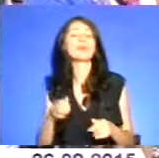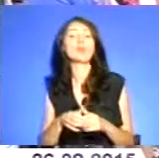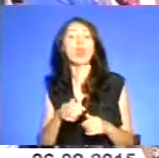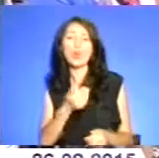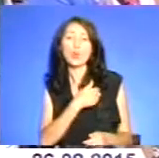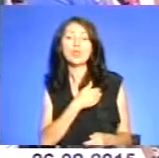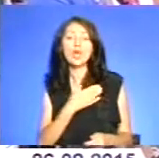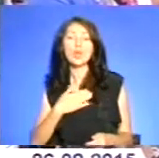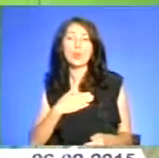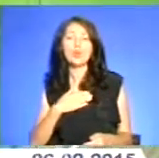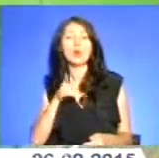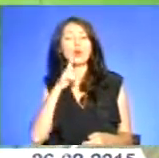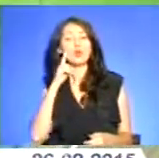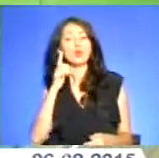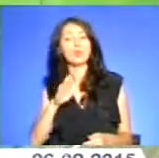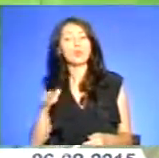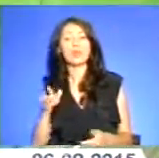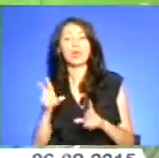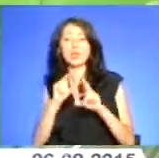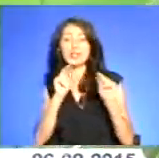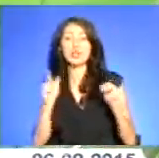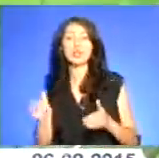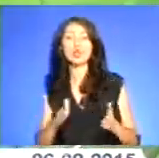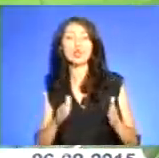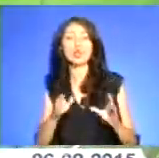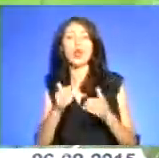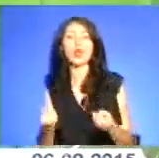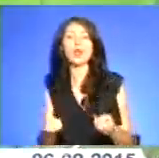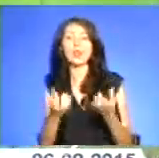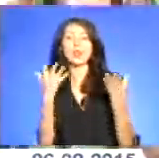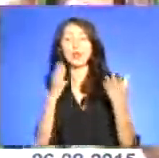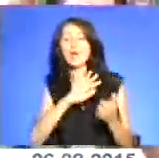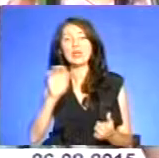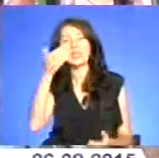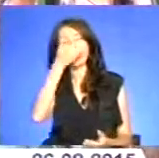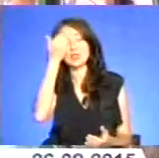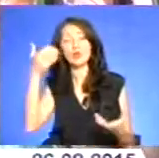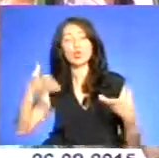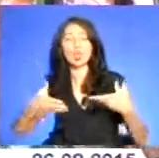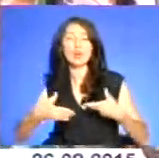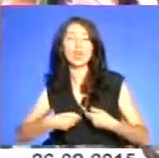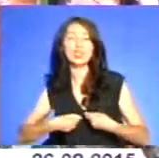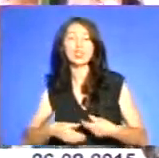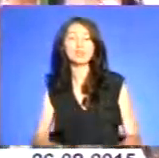ми, юним мандрівникам, щасливої дороги та яскравих і незабутніх вражень.